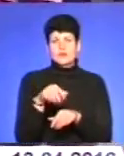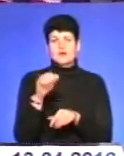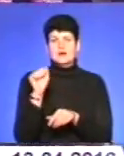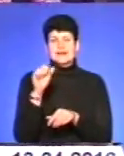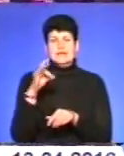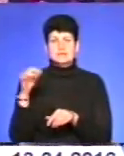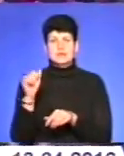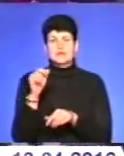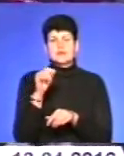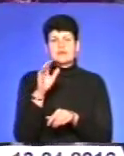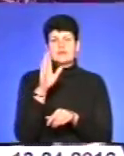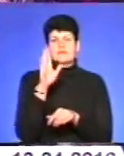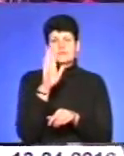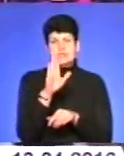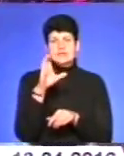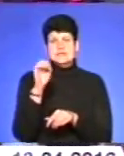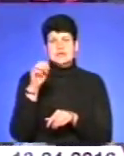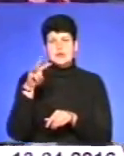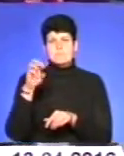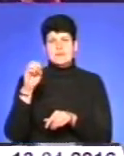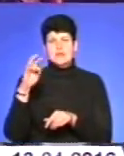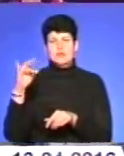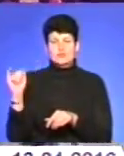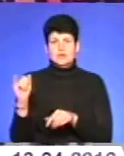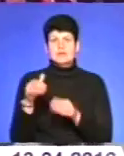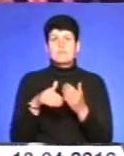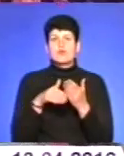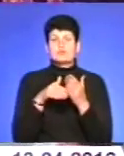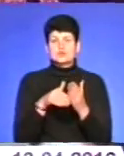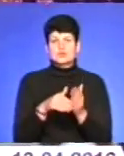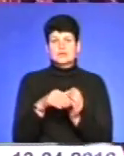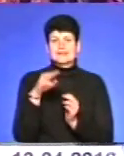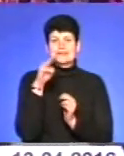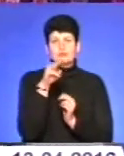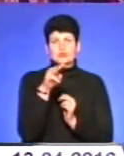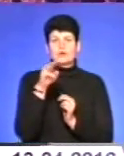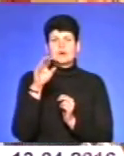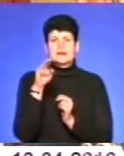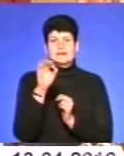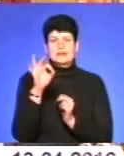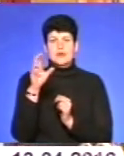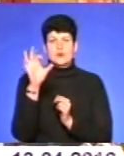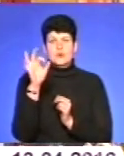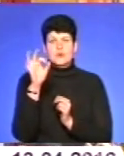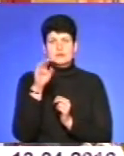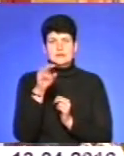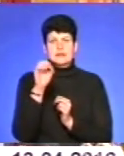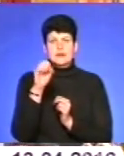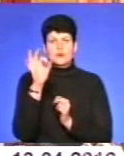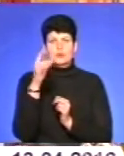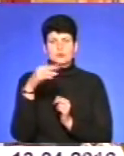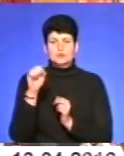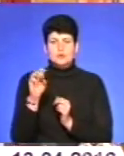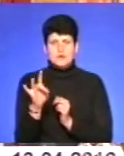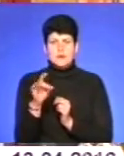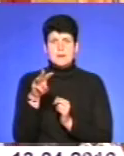архієпископ Тернопільсько-Зборівський владика Василій Семенюк та єпископ-помічник владика Теодор Мартинюк. Цього року в особливий